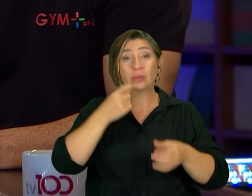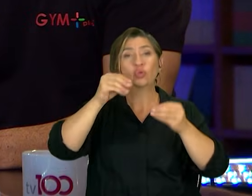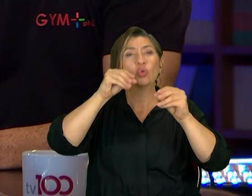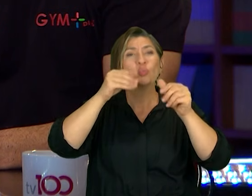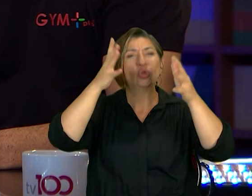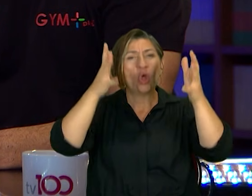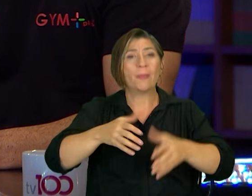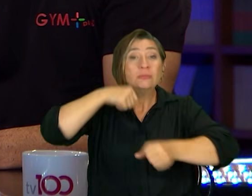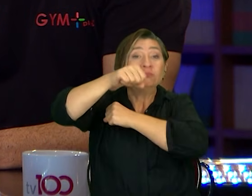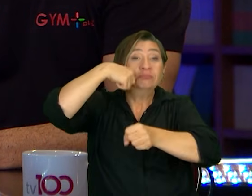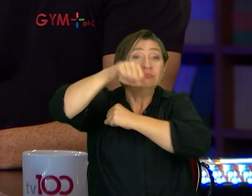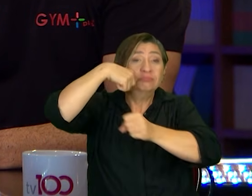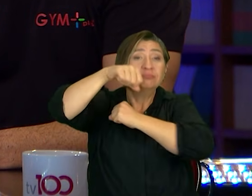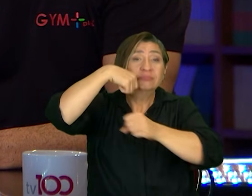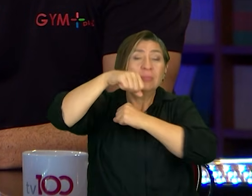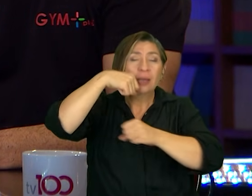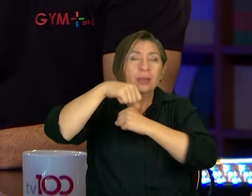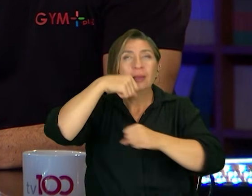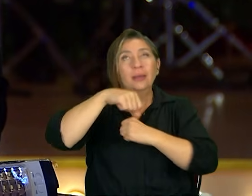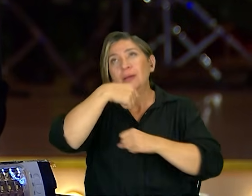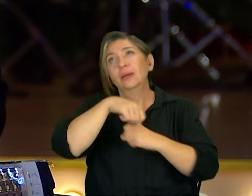kum torbasını dövmesi